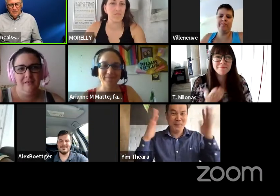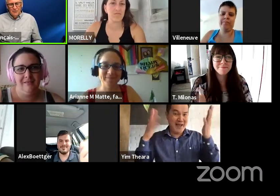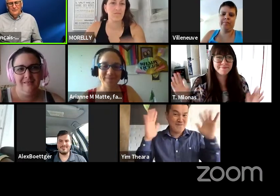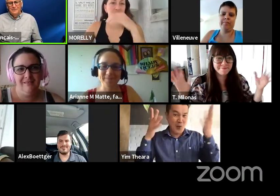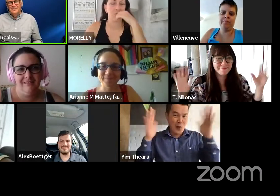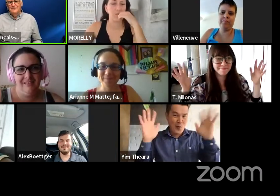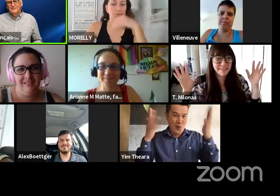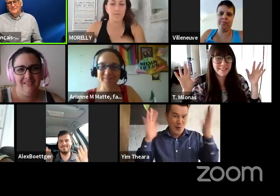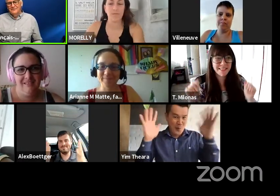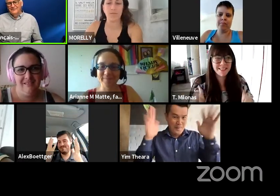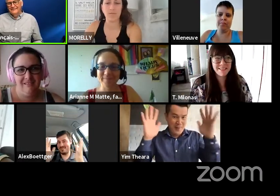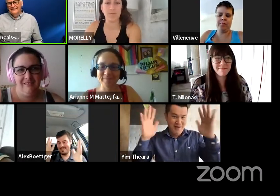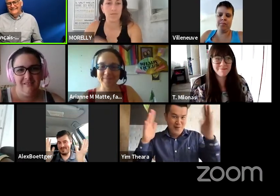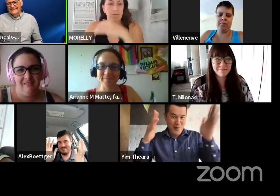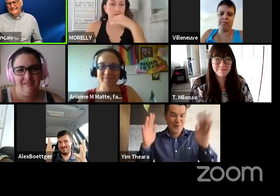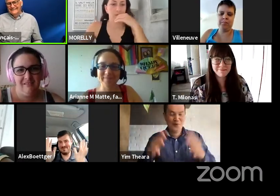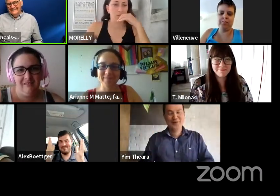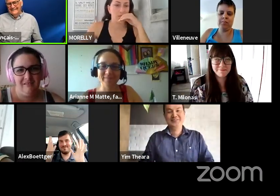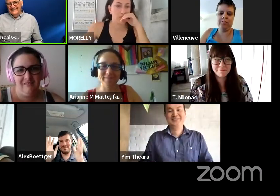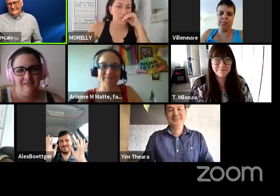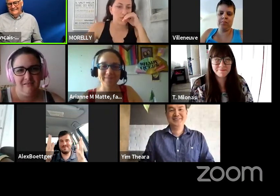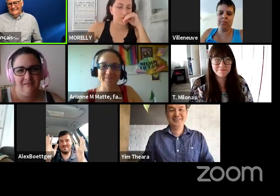Bravo à vous.